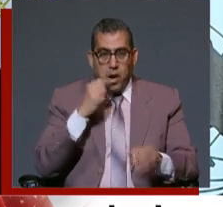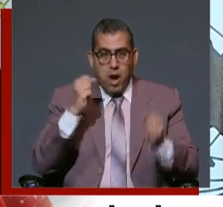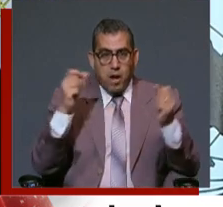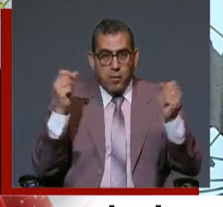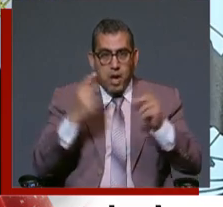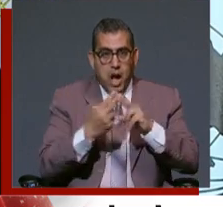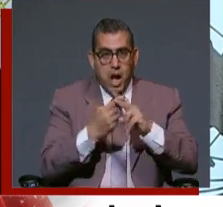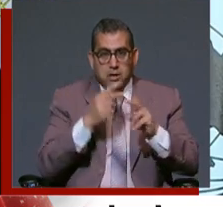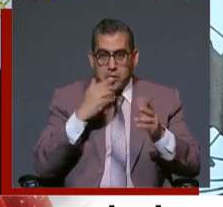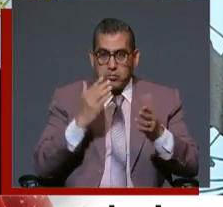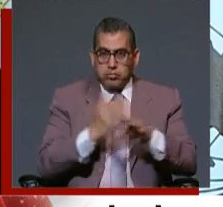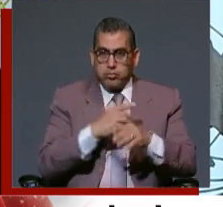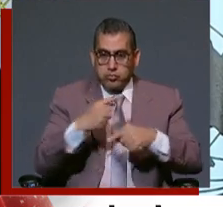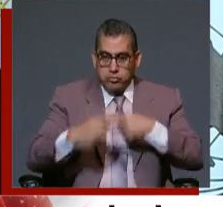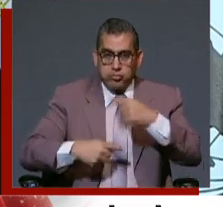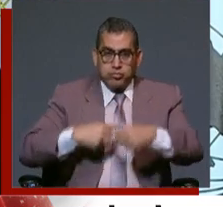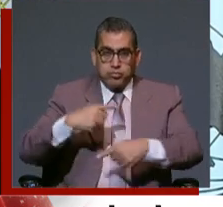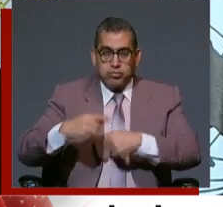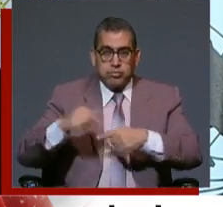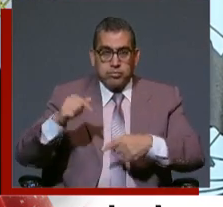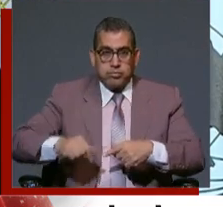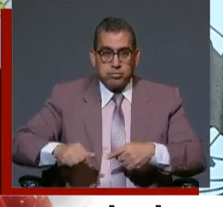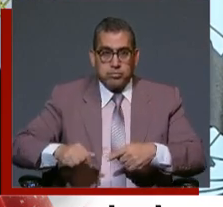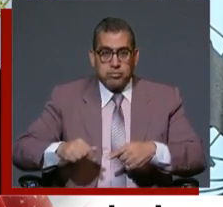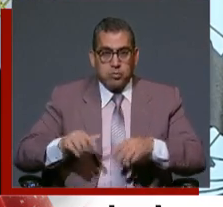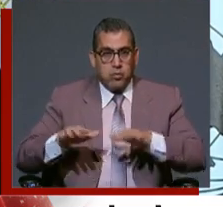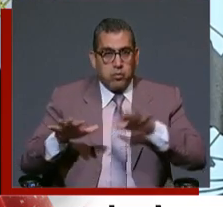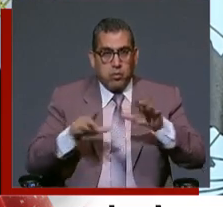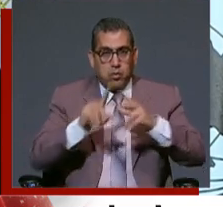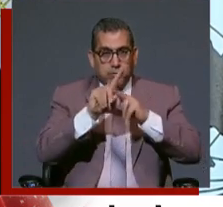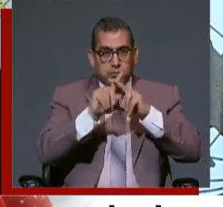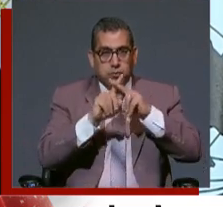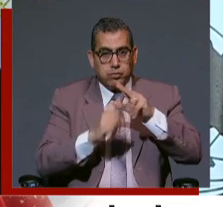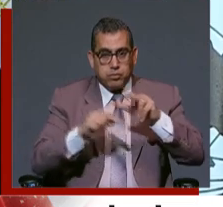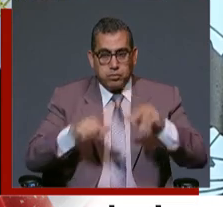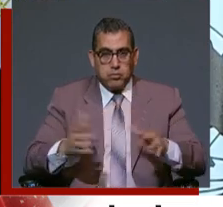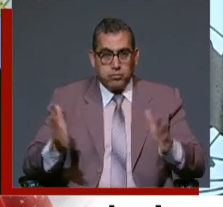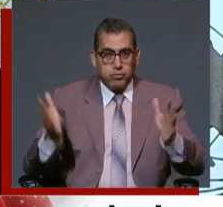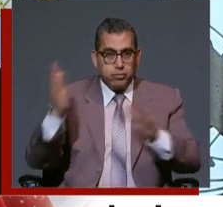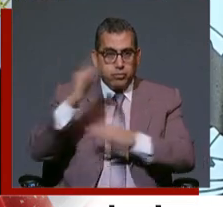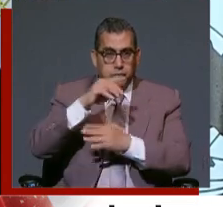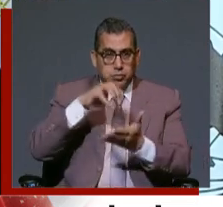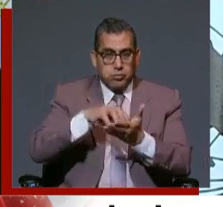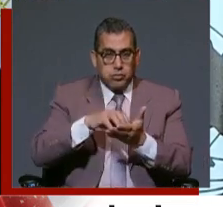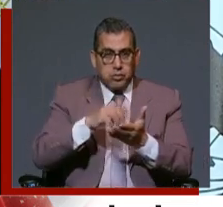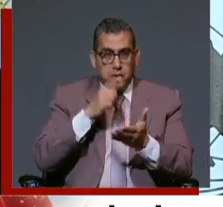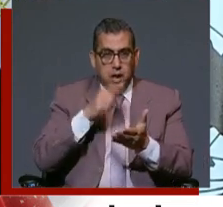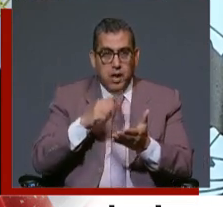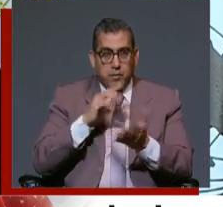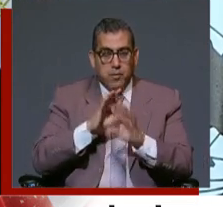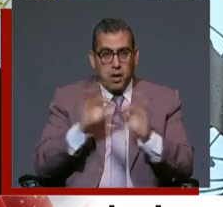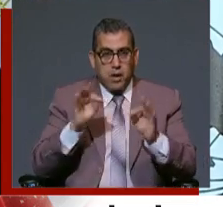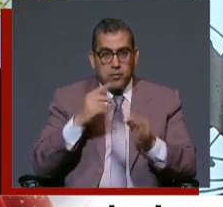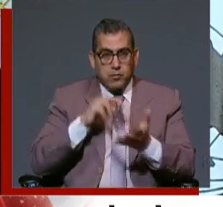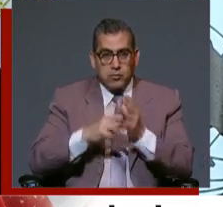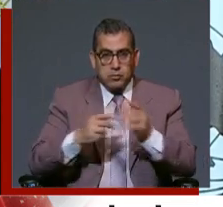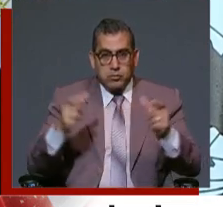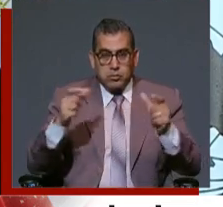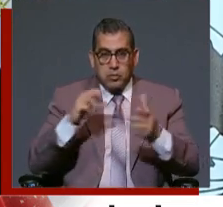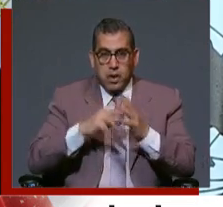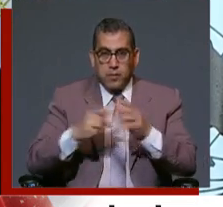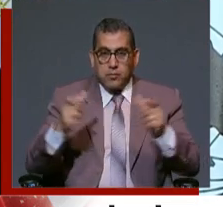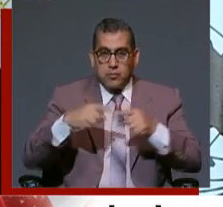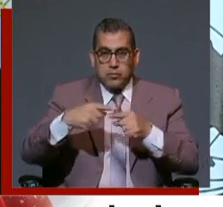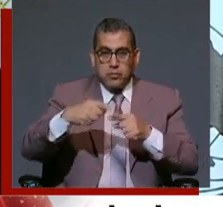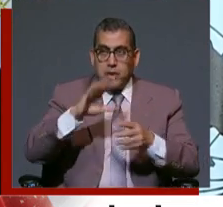وكذلك استمرارية التدهور والتقلبات في سلاسل المبادلات على الصعيد